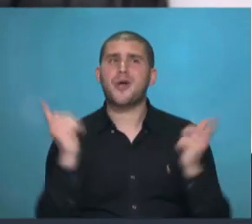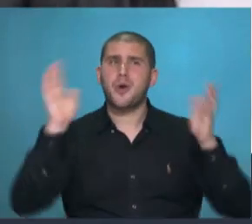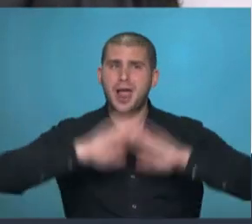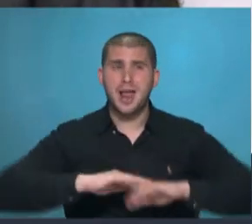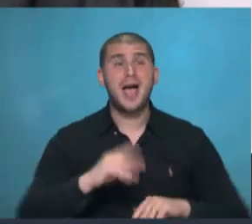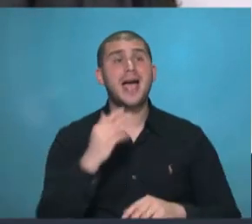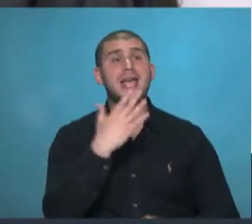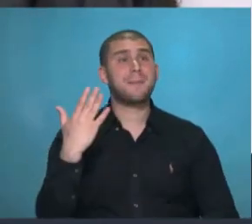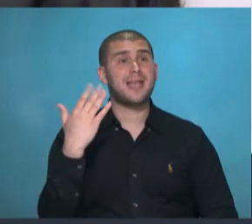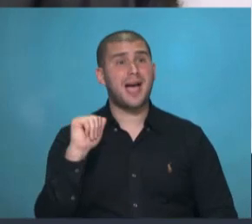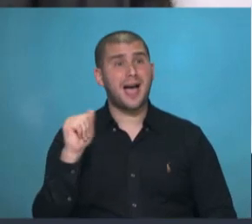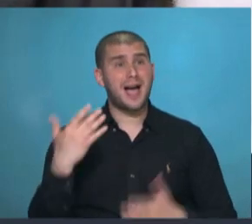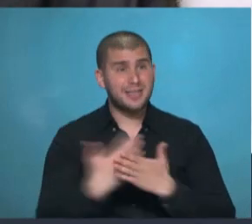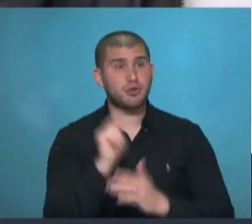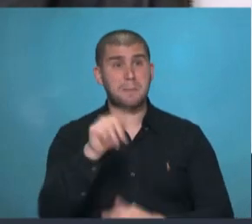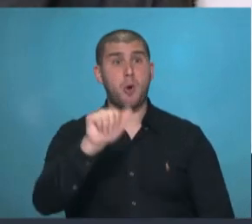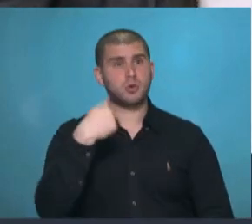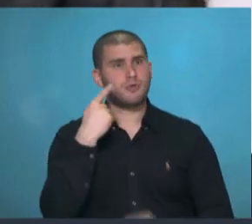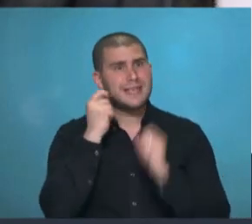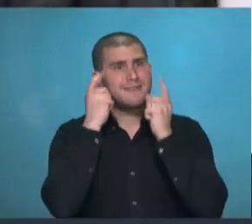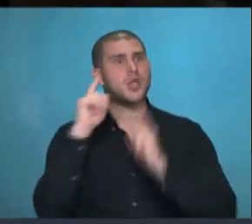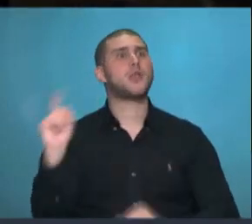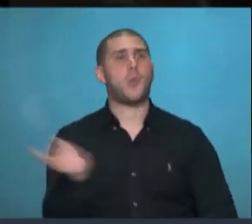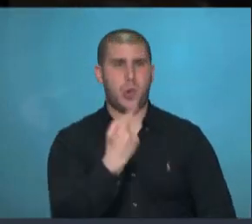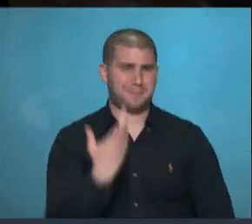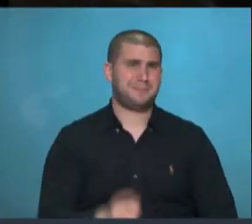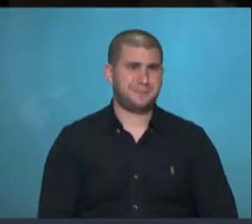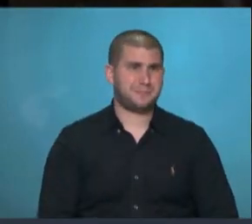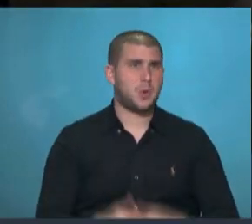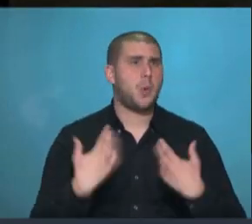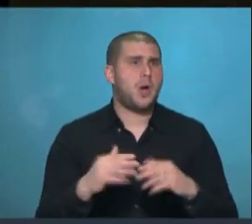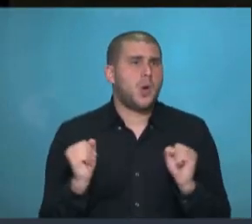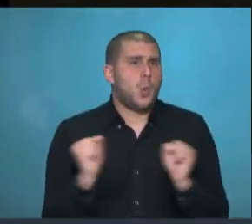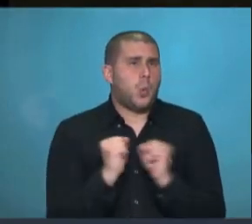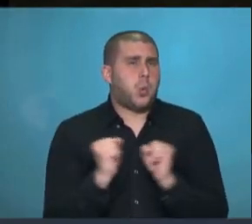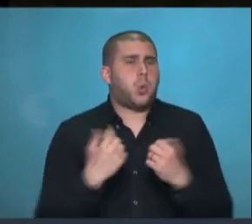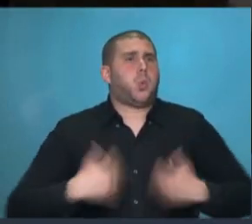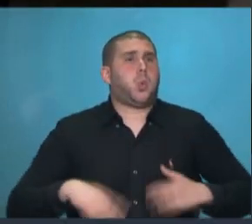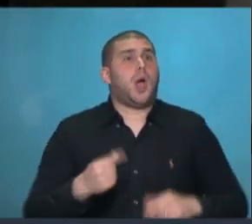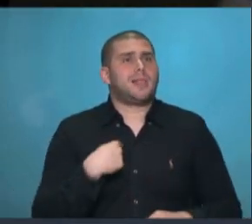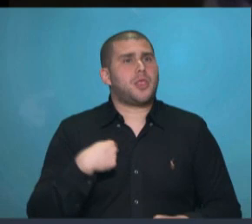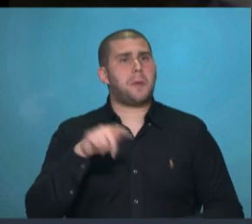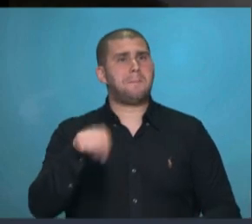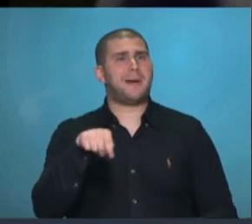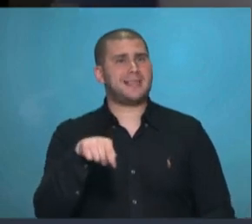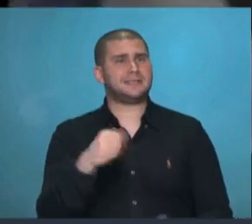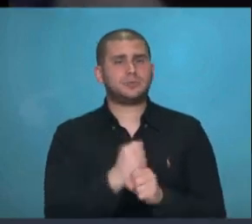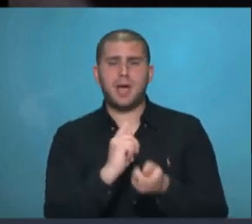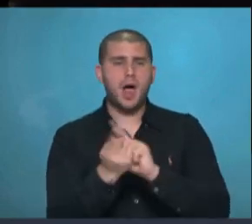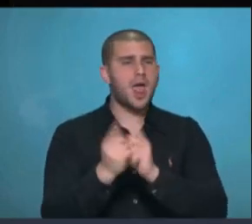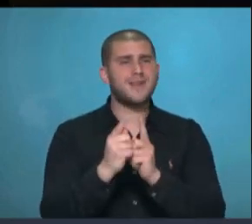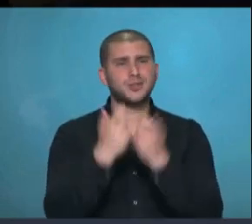הימין החדש הגיעו ראשונים, אני חושב שהם הפתיעו את כולם בעניין הזה. וואי, איזה כפור. אנחנו כאן בכנסת, עושים החלפת